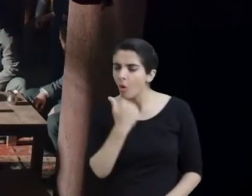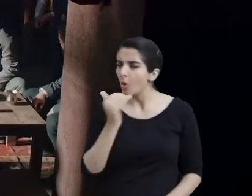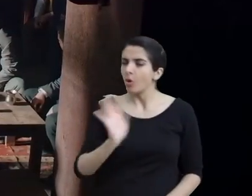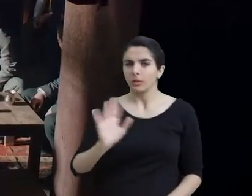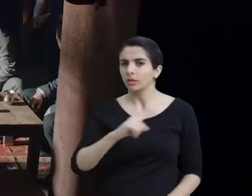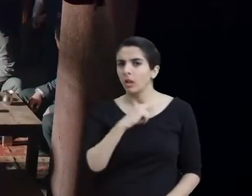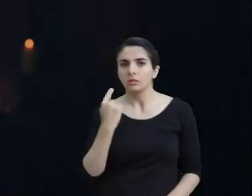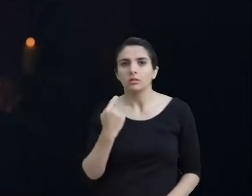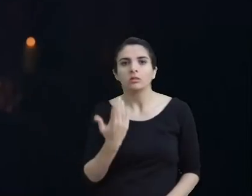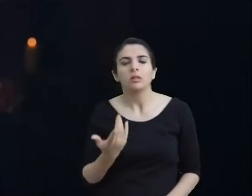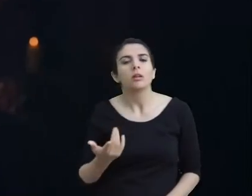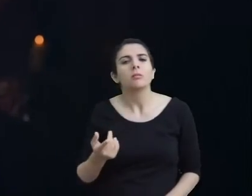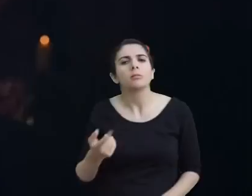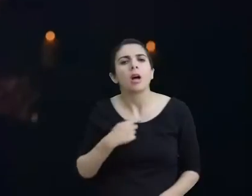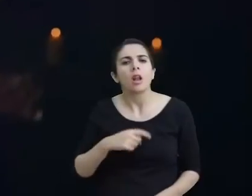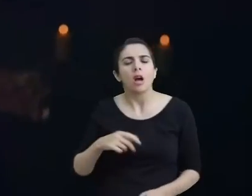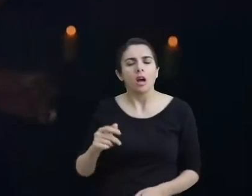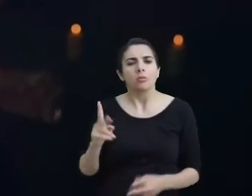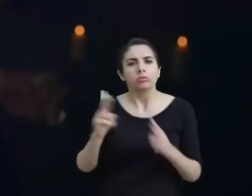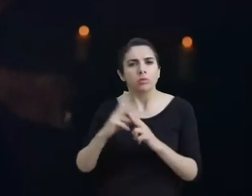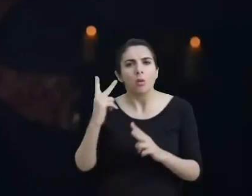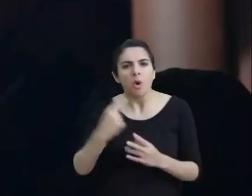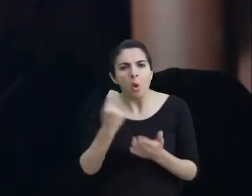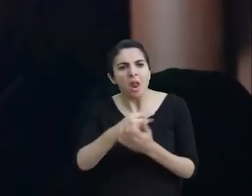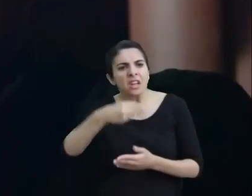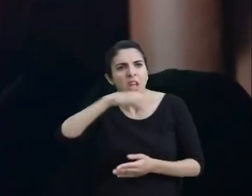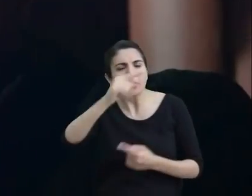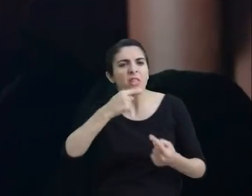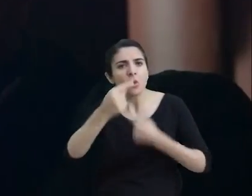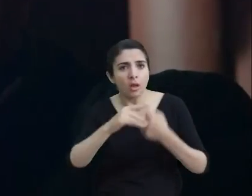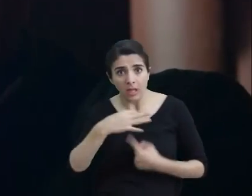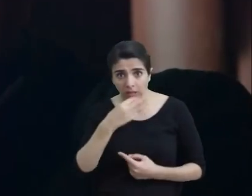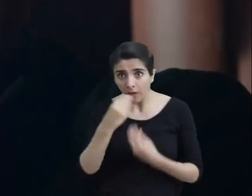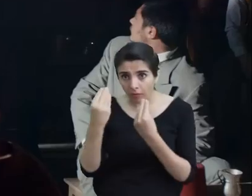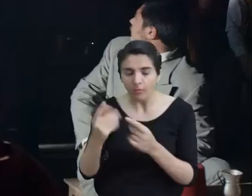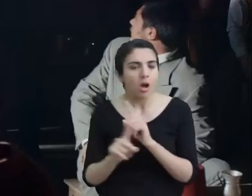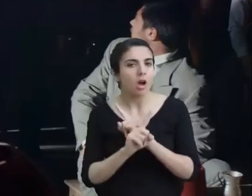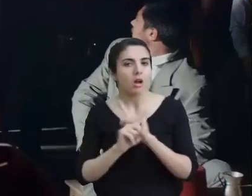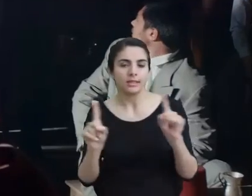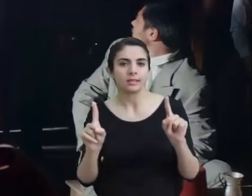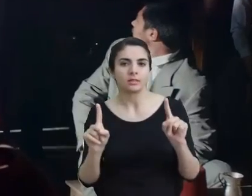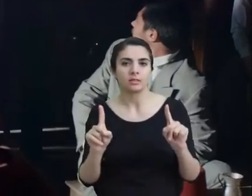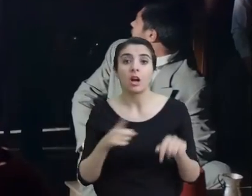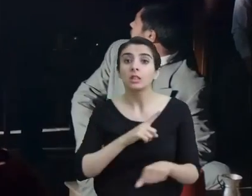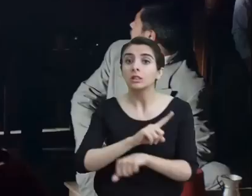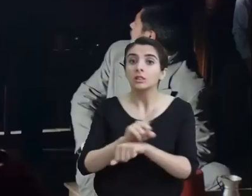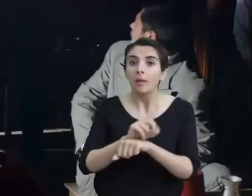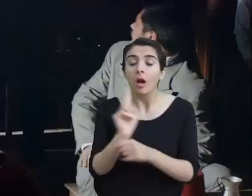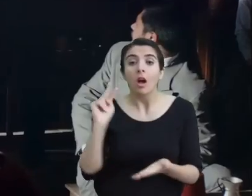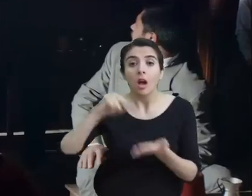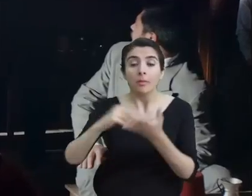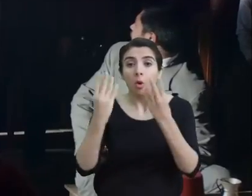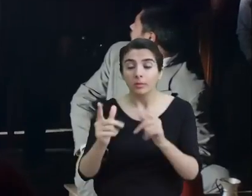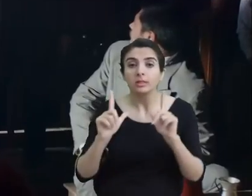miyiz? Hayır. Aile nazırı Kur'an'ı gavura satmış derler. Buna müsaade edecek miyiz? Hayır. Vakit